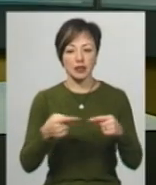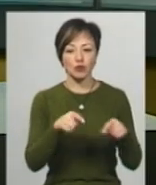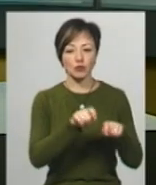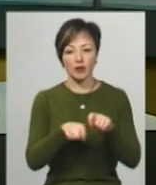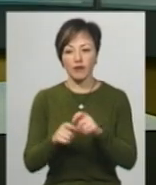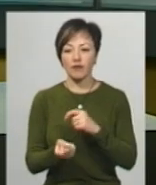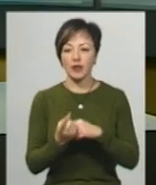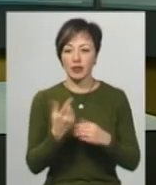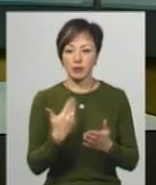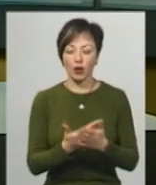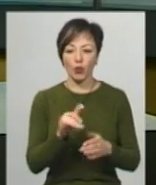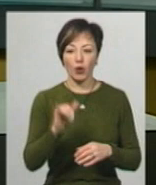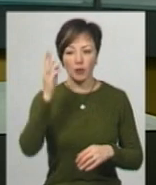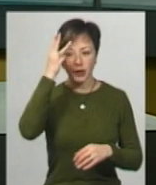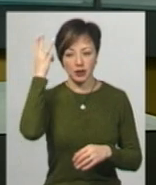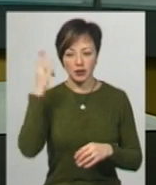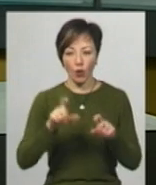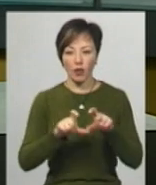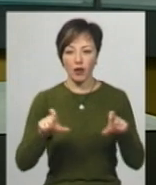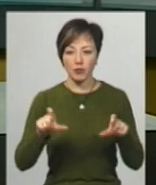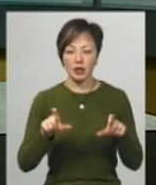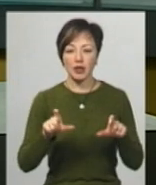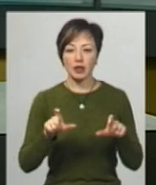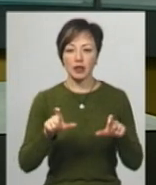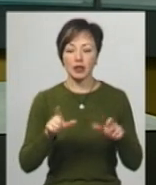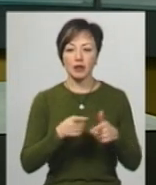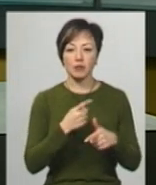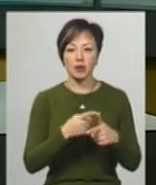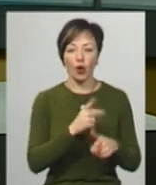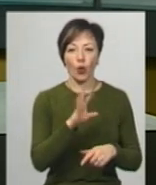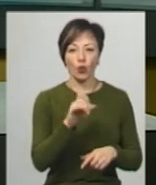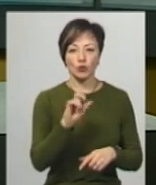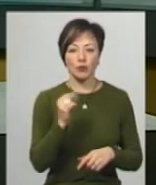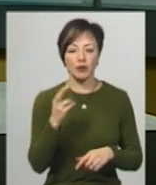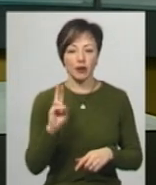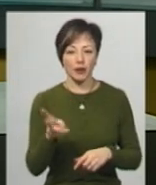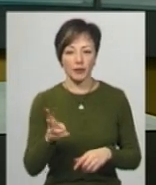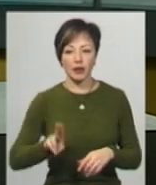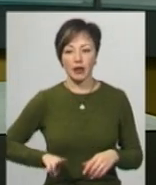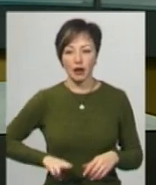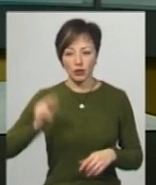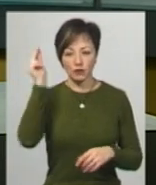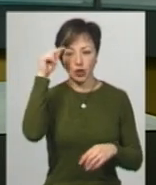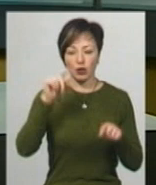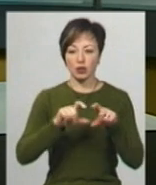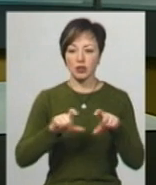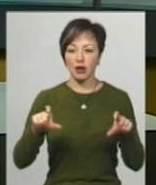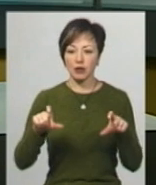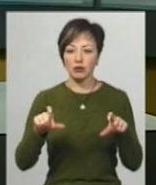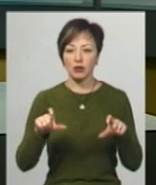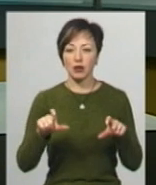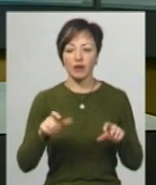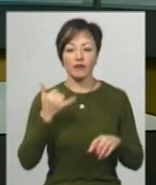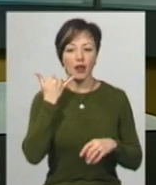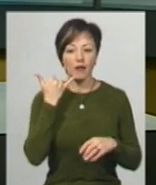моніторингом, виникла, наприклад, у Хмельницькому колегіумі імені Володимира Кузовняка. Директорка навчального закладу Оксана Віхтюк